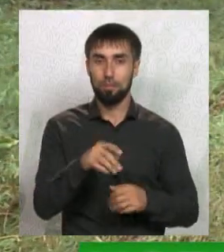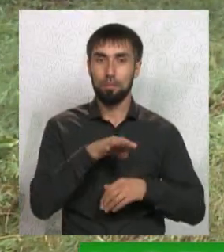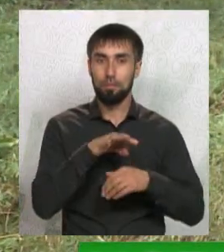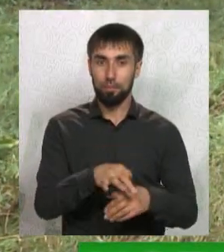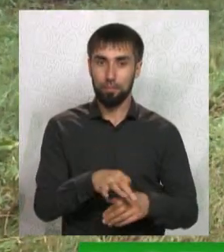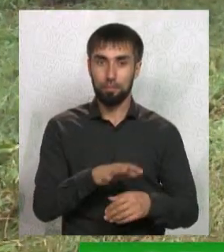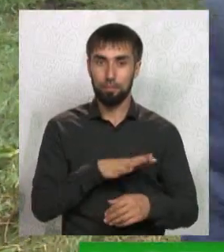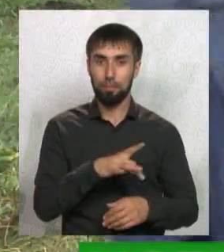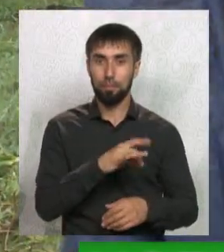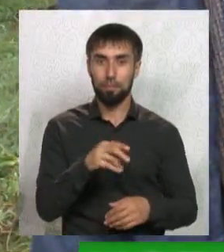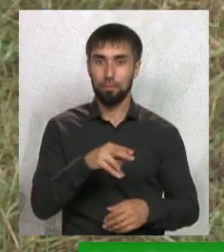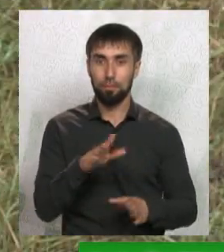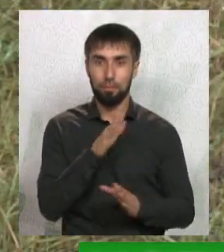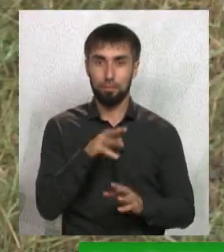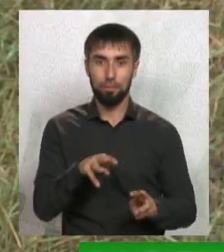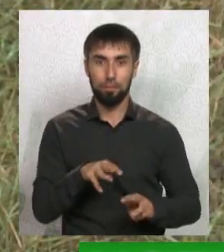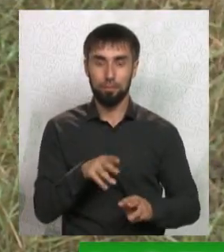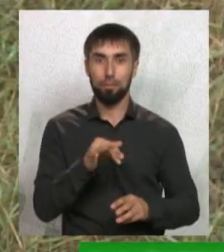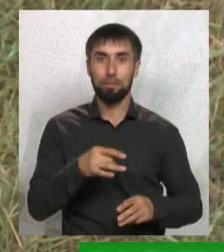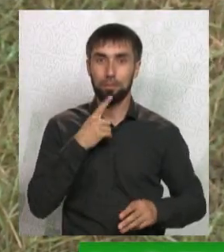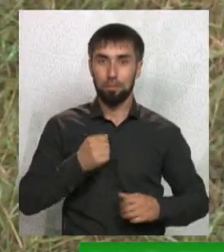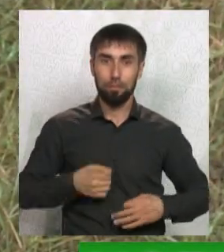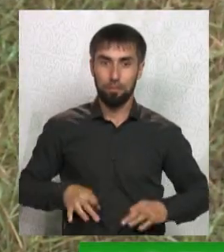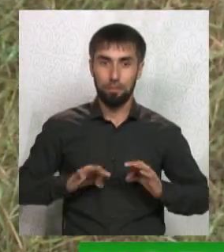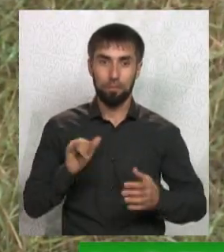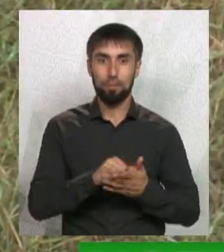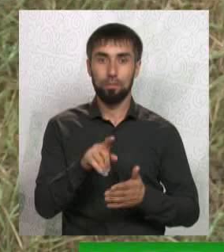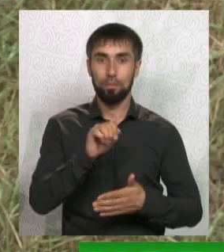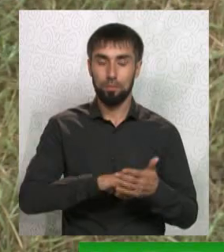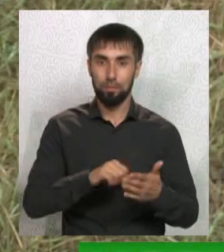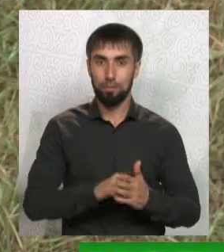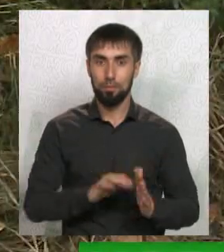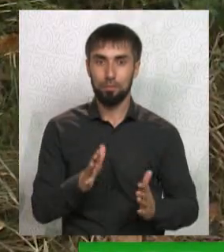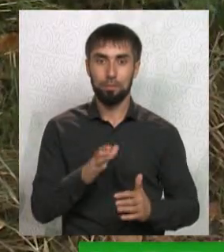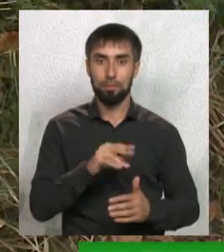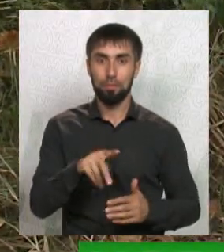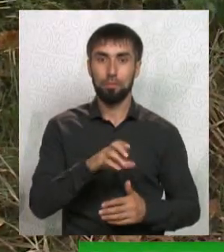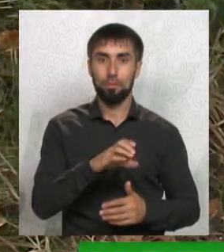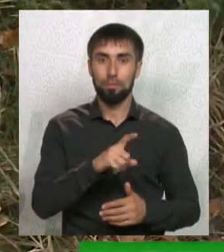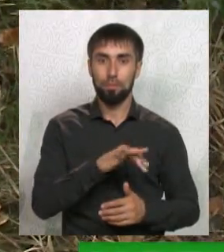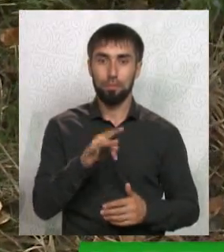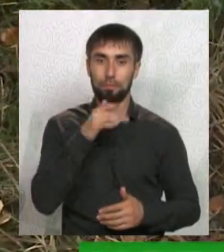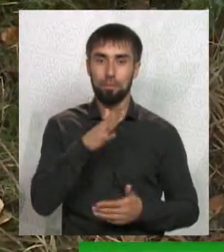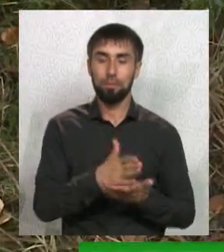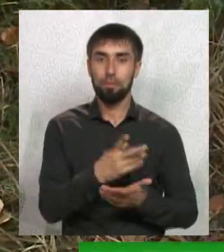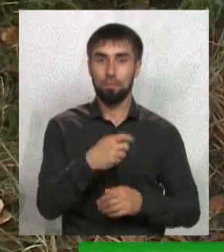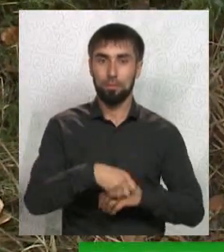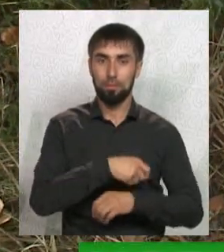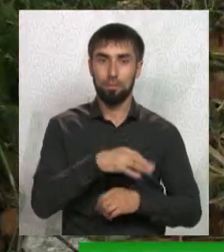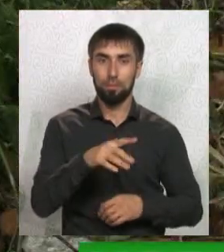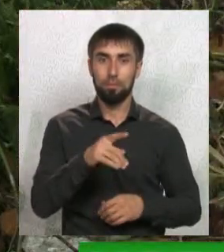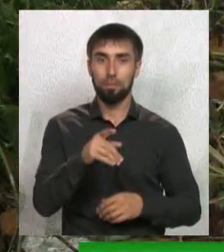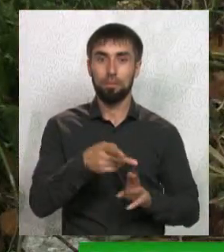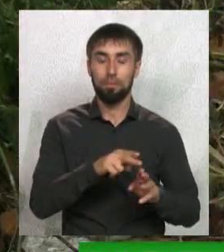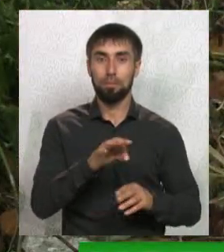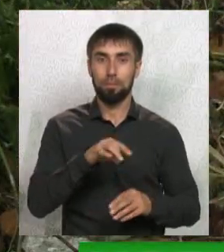проведенной Росприроднадзором совместно с военной прокуратурой, установлено, что причиной происшествия стал засор, находящийся в 200 метрах от